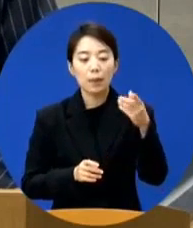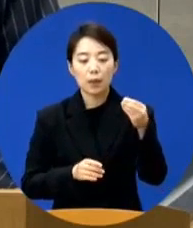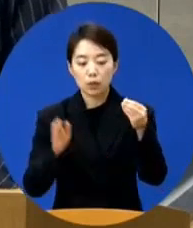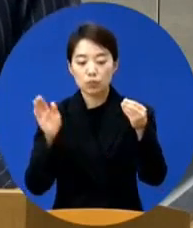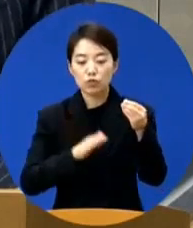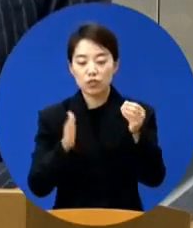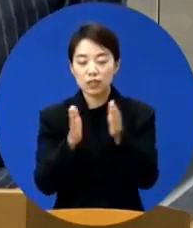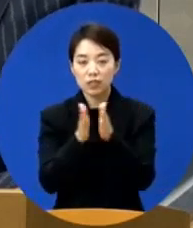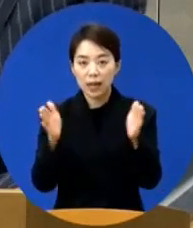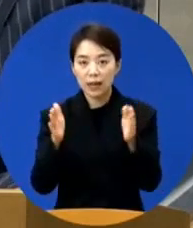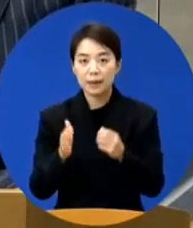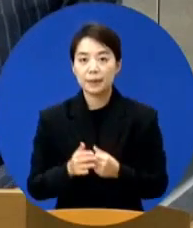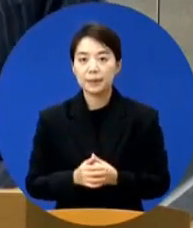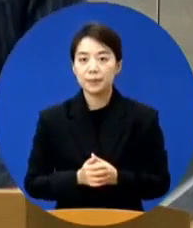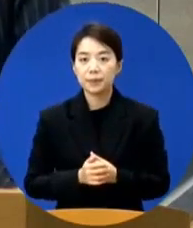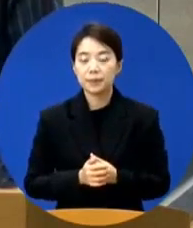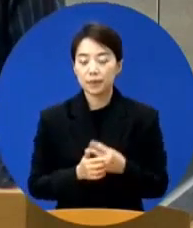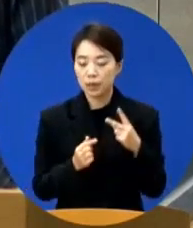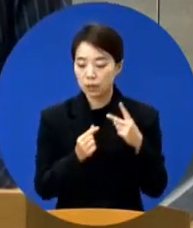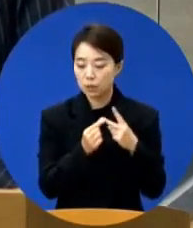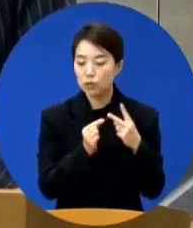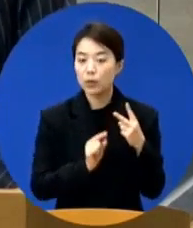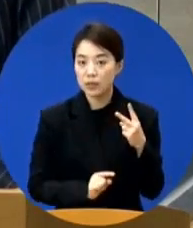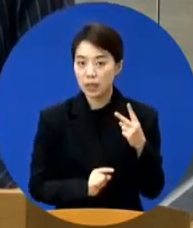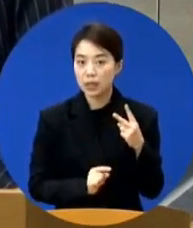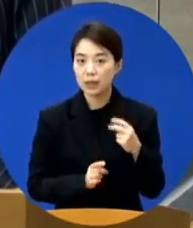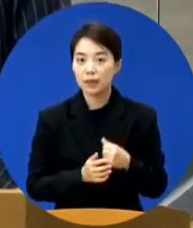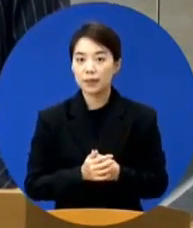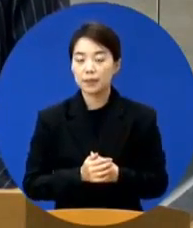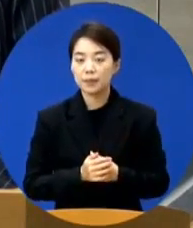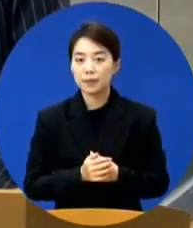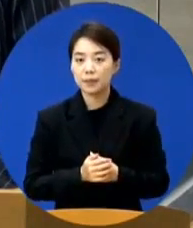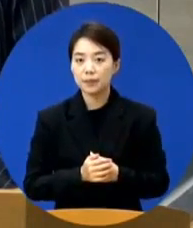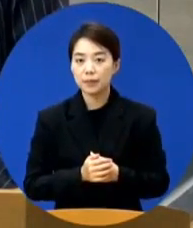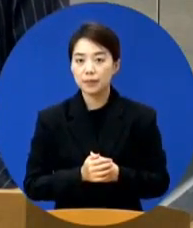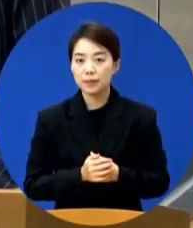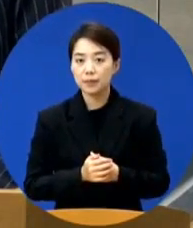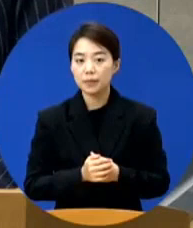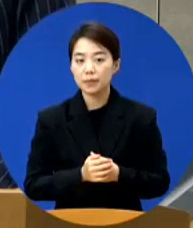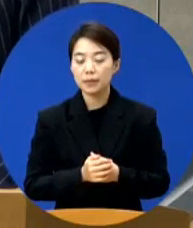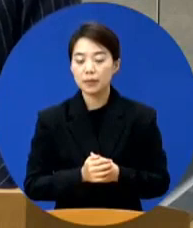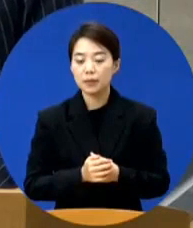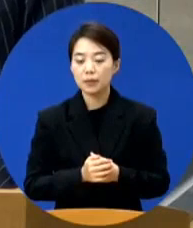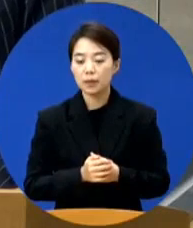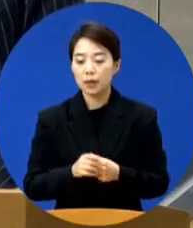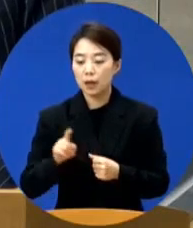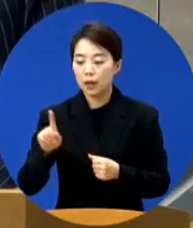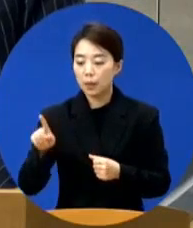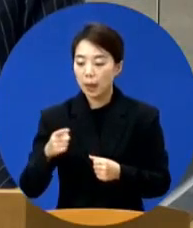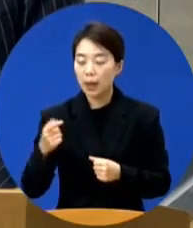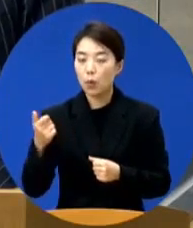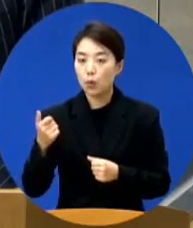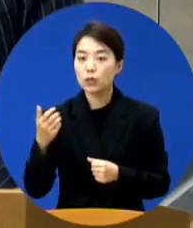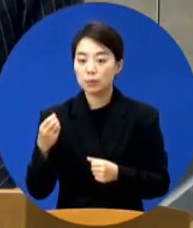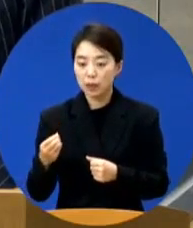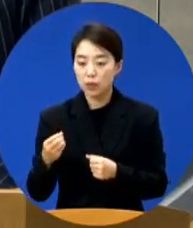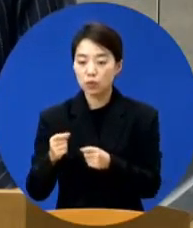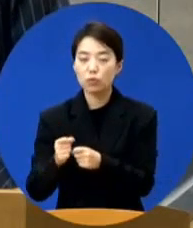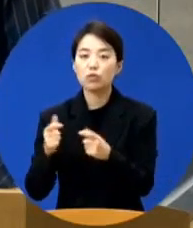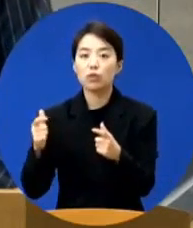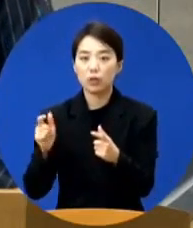하셨더라고요. 자, 두 번째를 보게 되니까 이게 이제 쟁점 2 이제 150만 원으로 지원 금액이